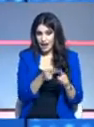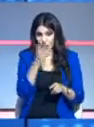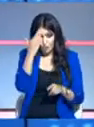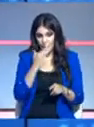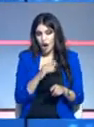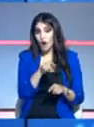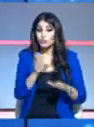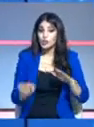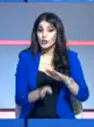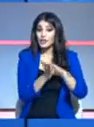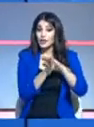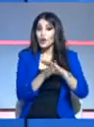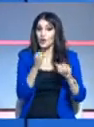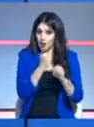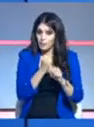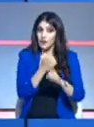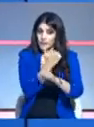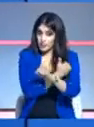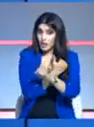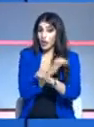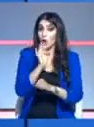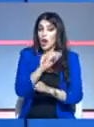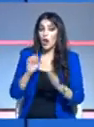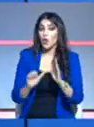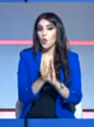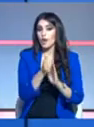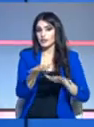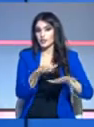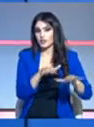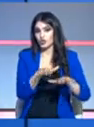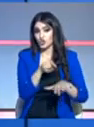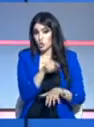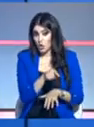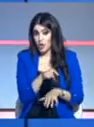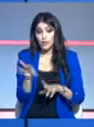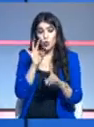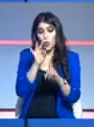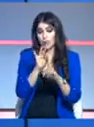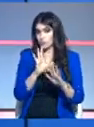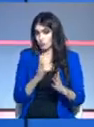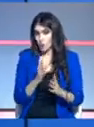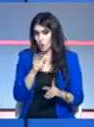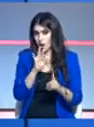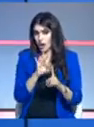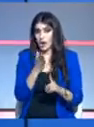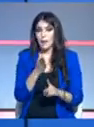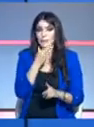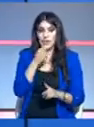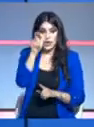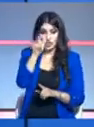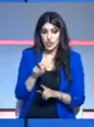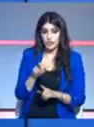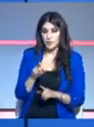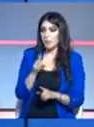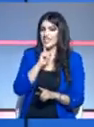اللي هما باش نبداو بهم المرحله الاولى هذه. الهدف من هنا يكون الشخص مش